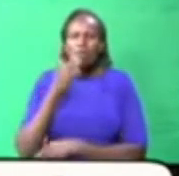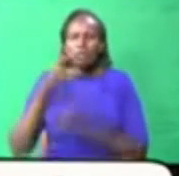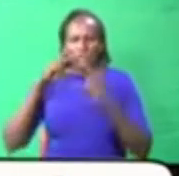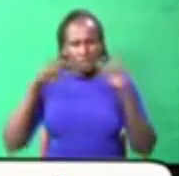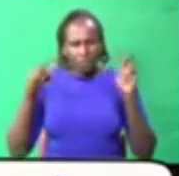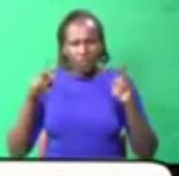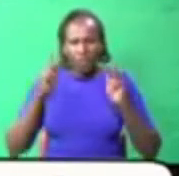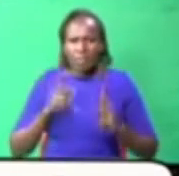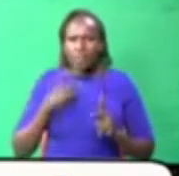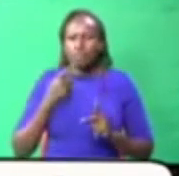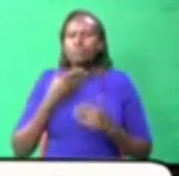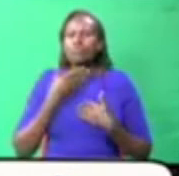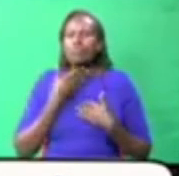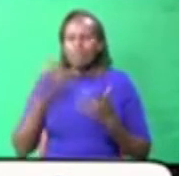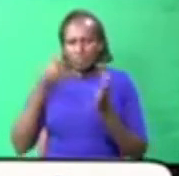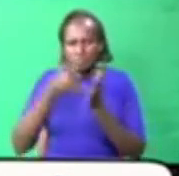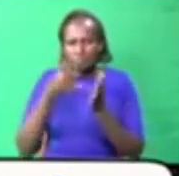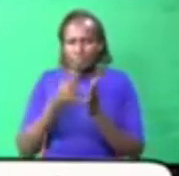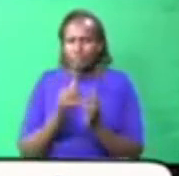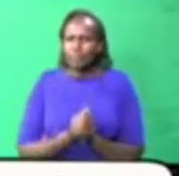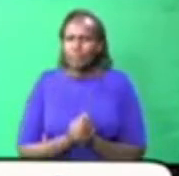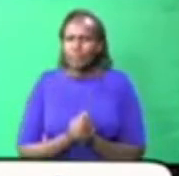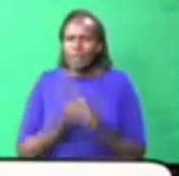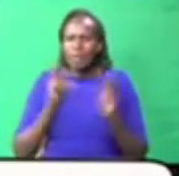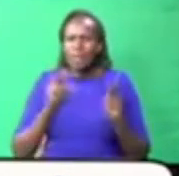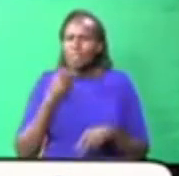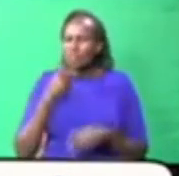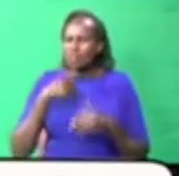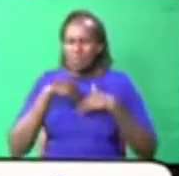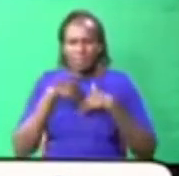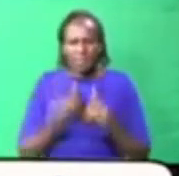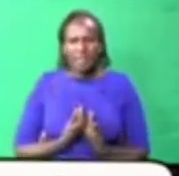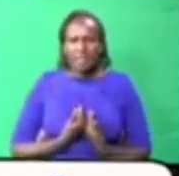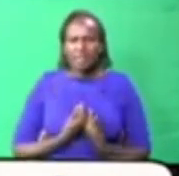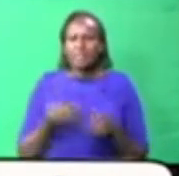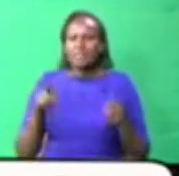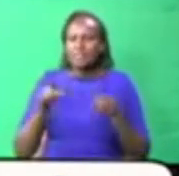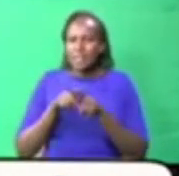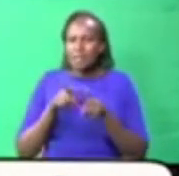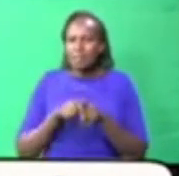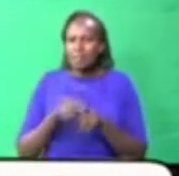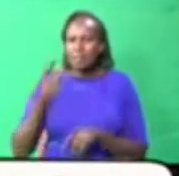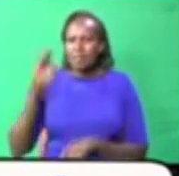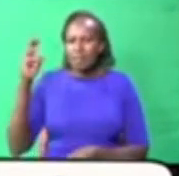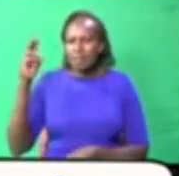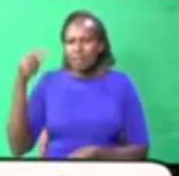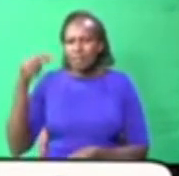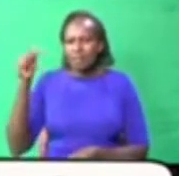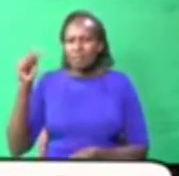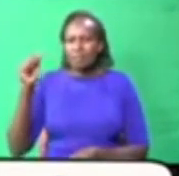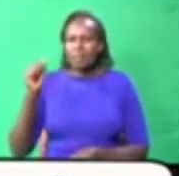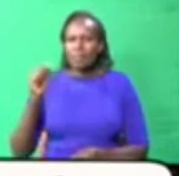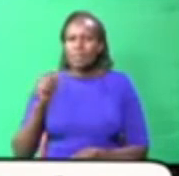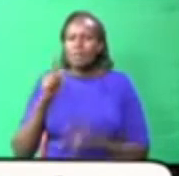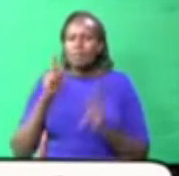kuhusika. Yule mtu anasema I'm tired kama Habakkuk. Mungu anatafuta an available